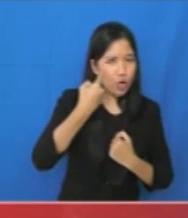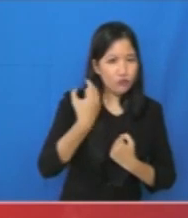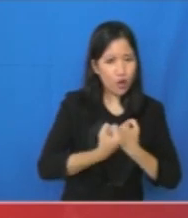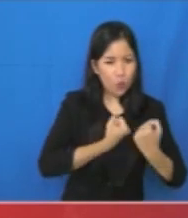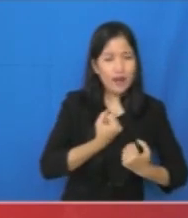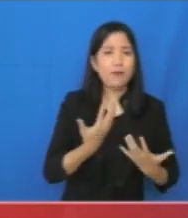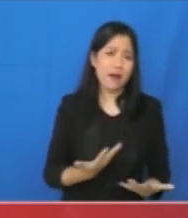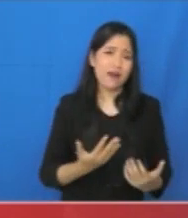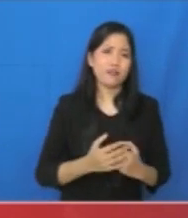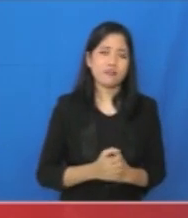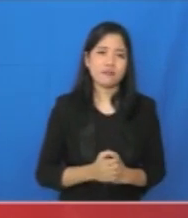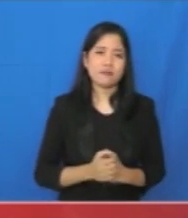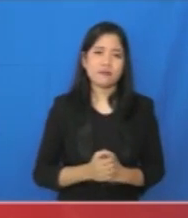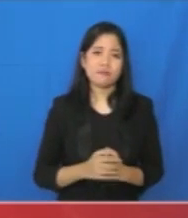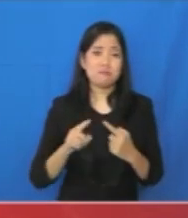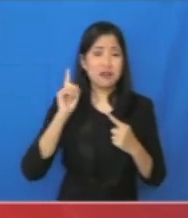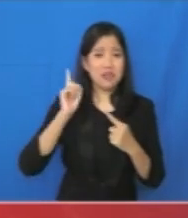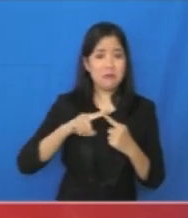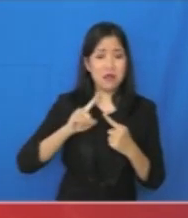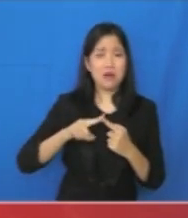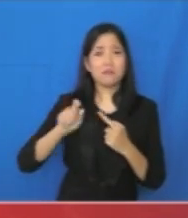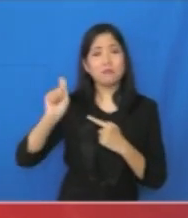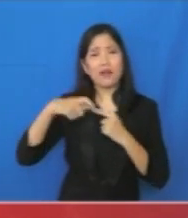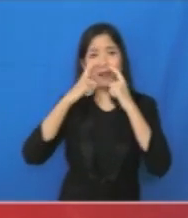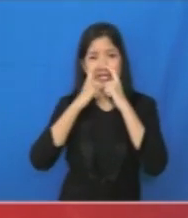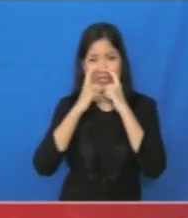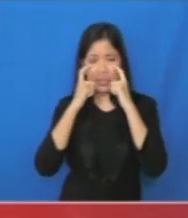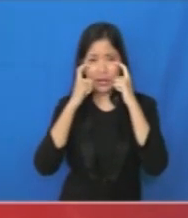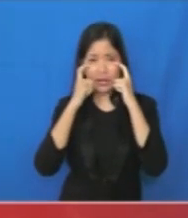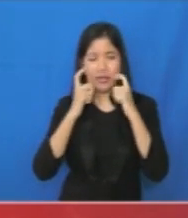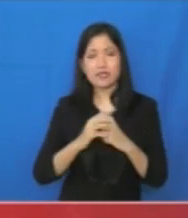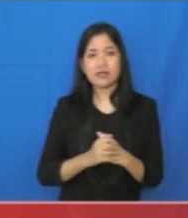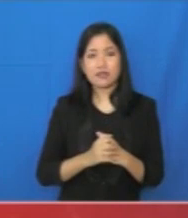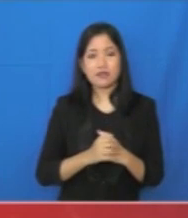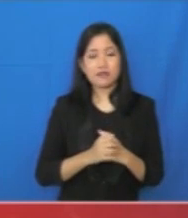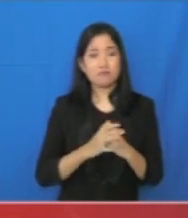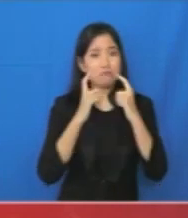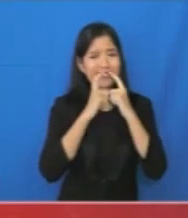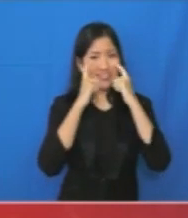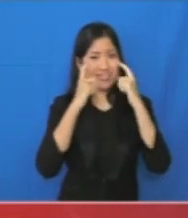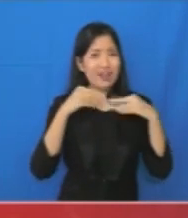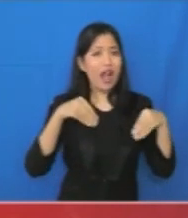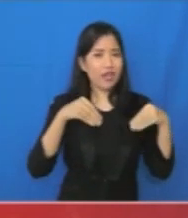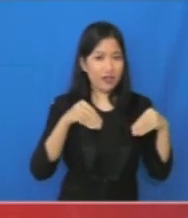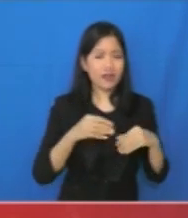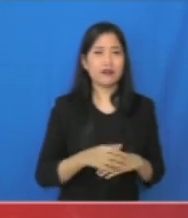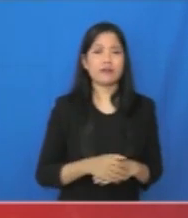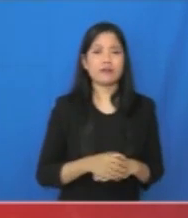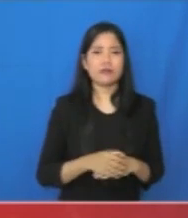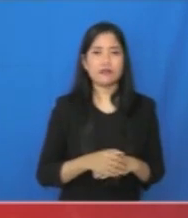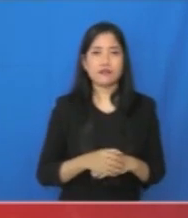pertama gunakan masker masker kain masker